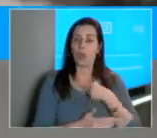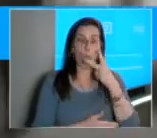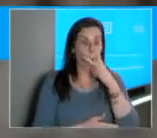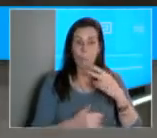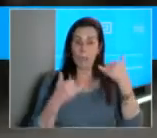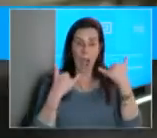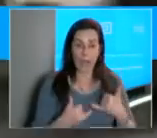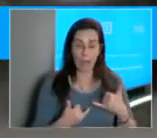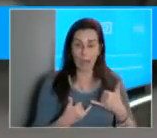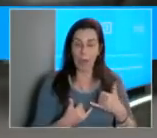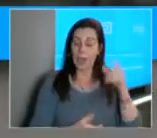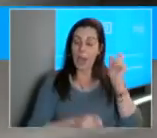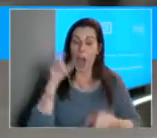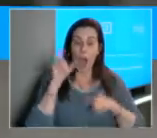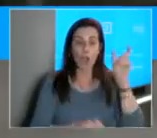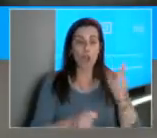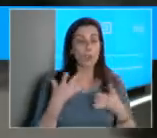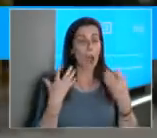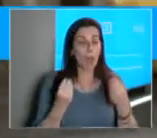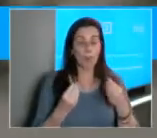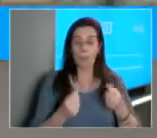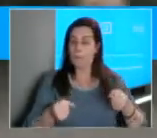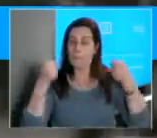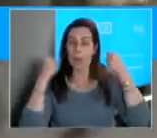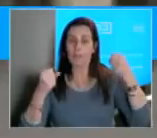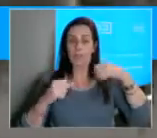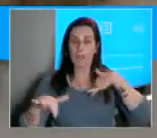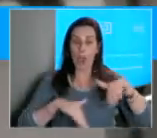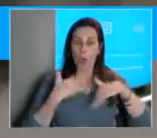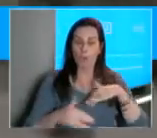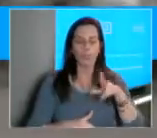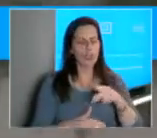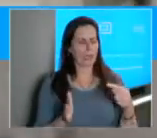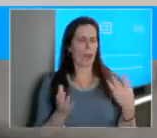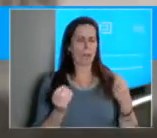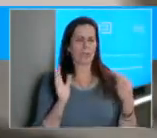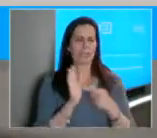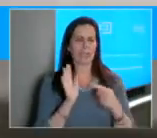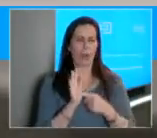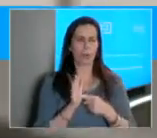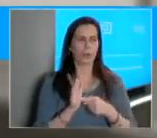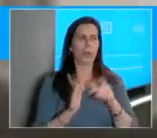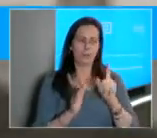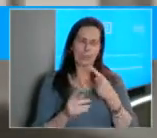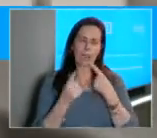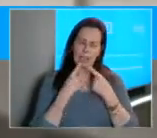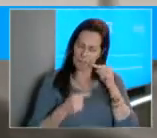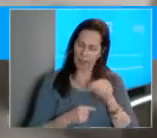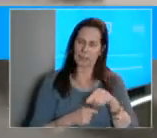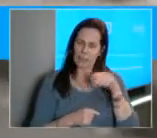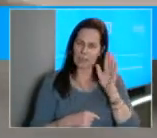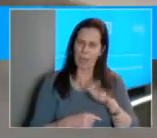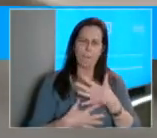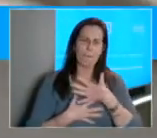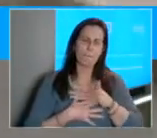רואים כרגע את ההמונים, את הציבור הפלסטיני, יוצא בהמוניו לרחובות, יש לזה סיבות רבות, וזה כמובן דורש דיון נפרד, גם